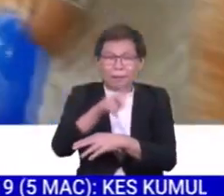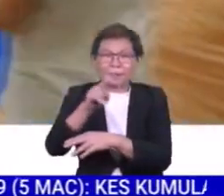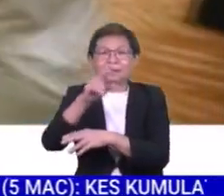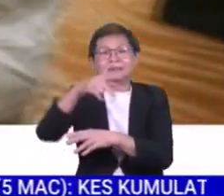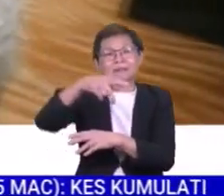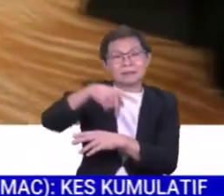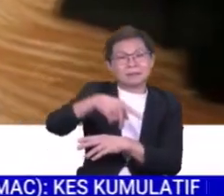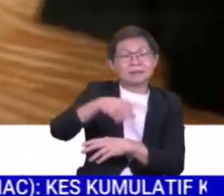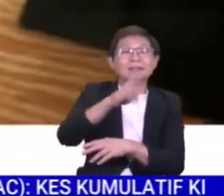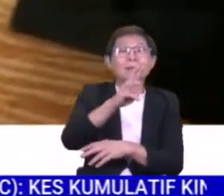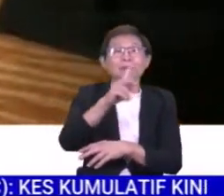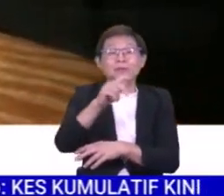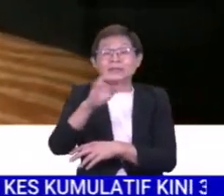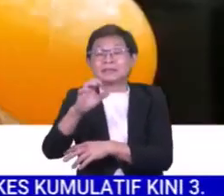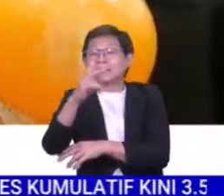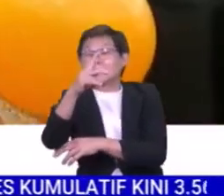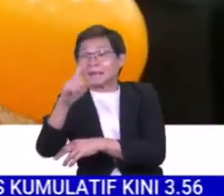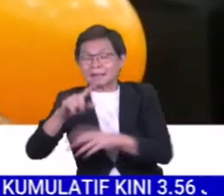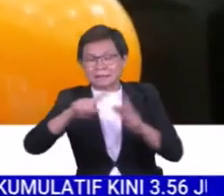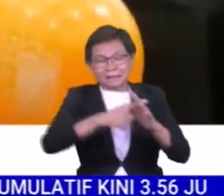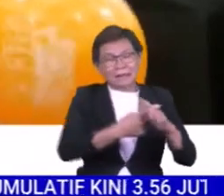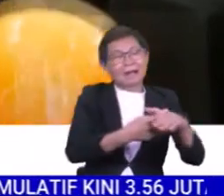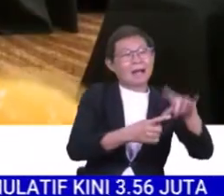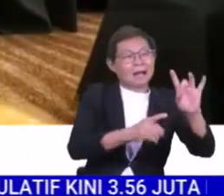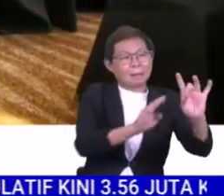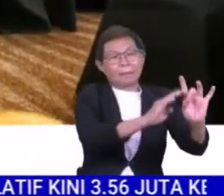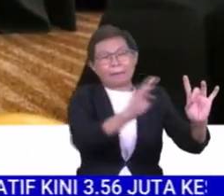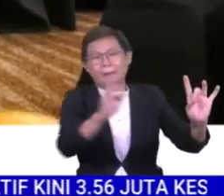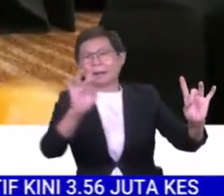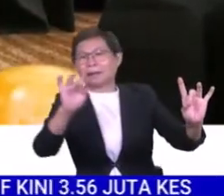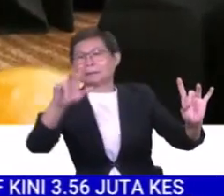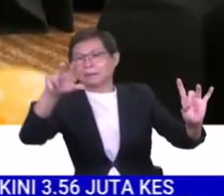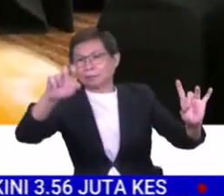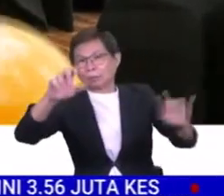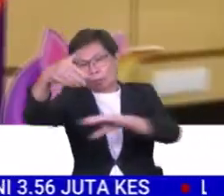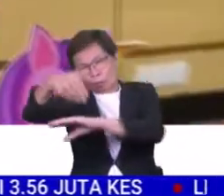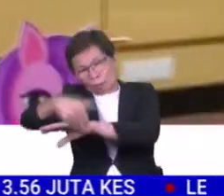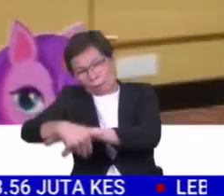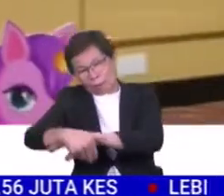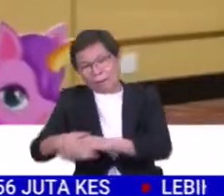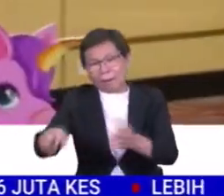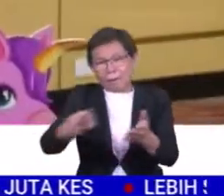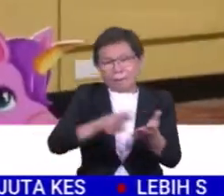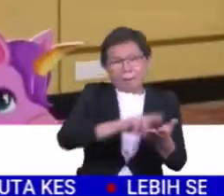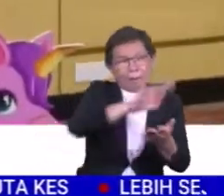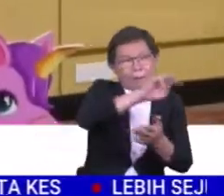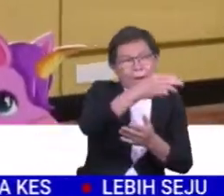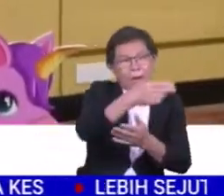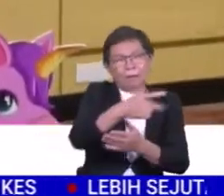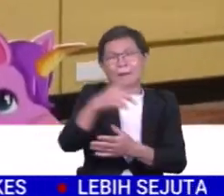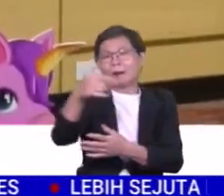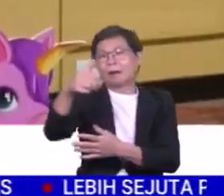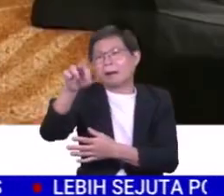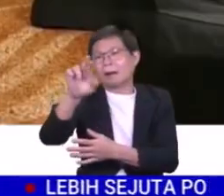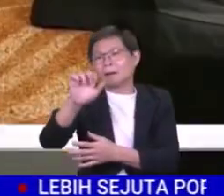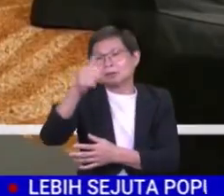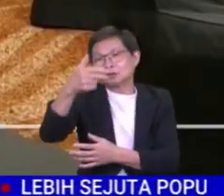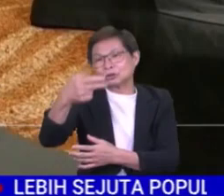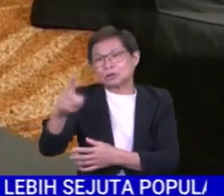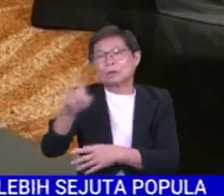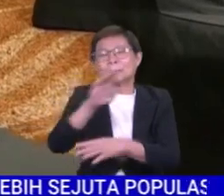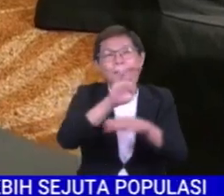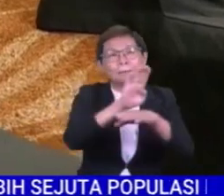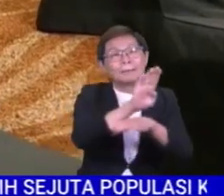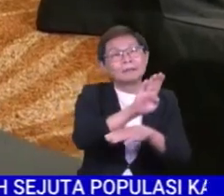WTC KL beroperasi dari pukul 8 pagi sehingga 8.30 malam. Laporan Muhammad Ashraf Isak, Berita RTM.